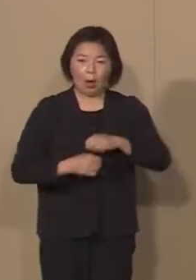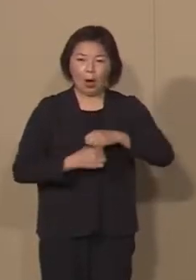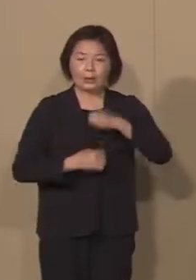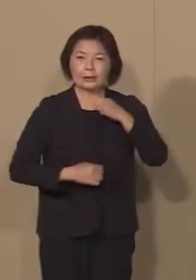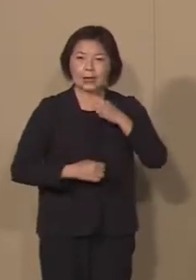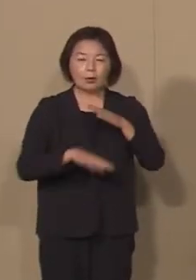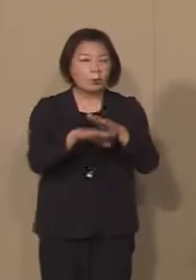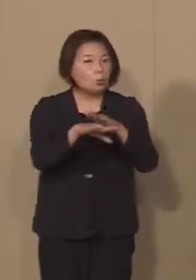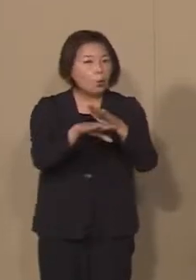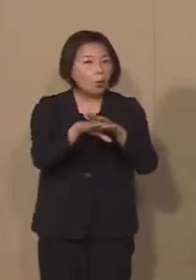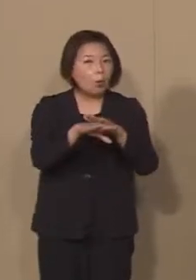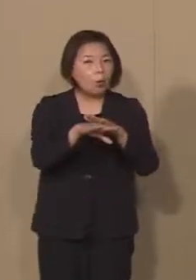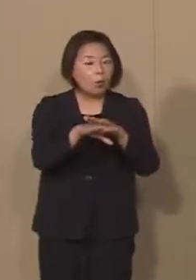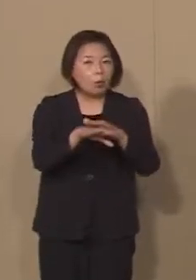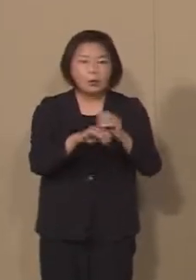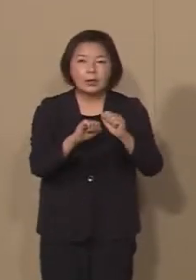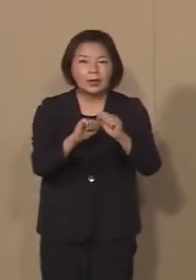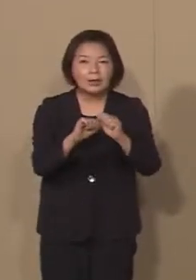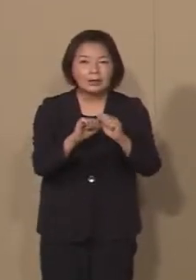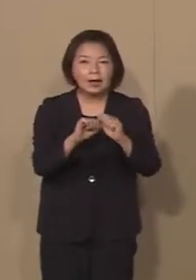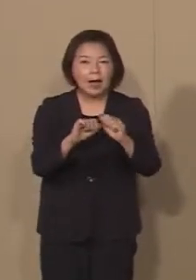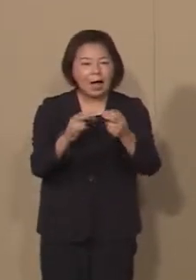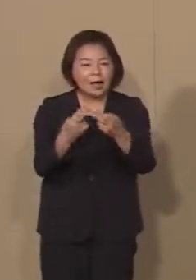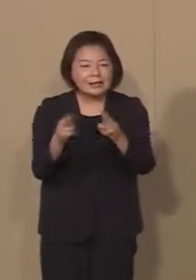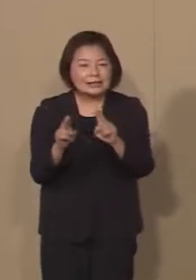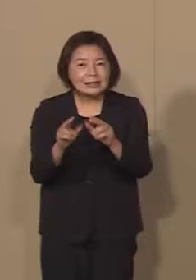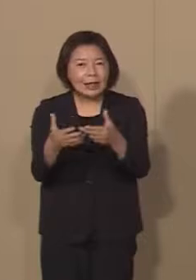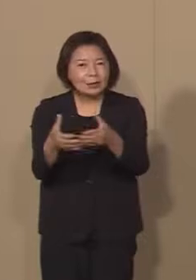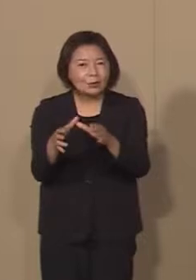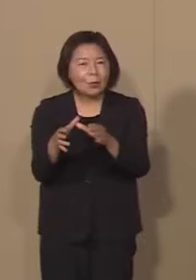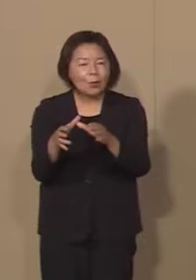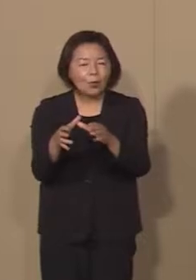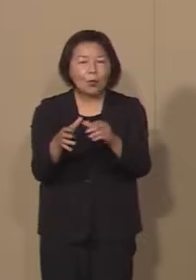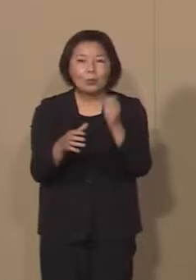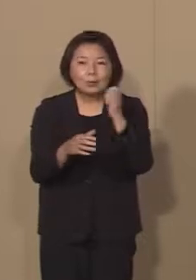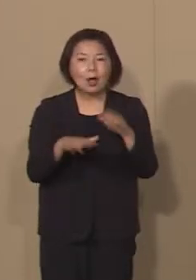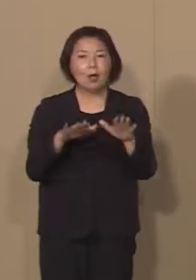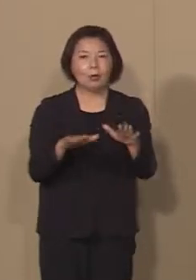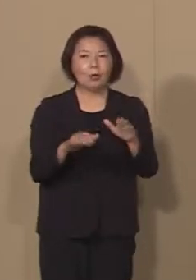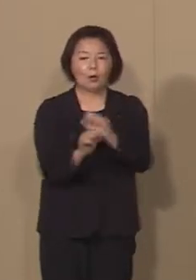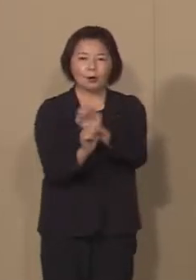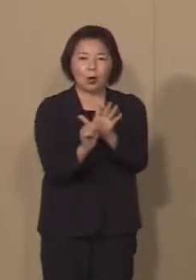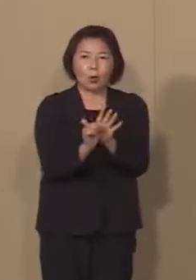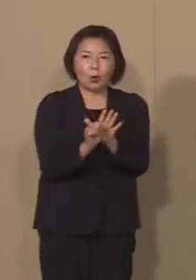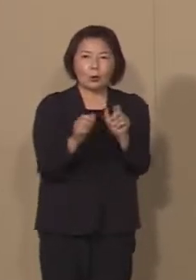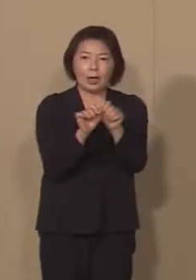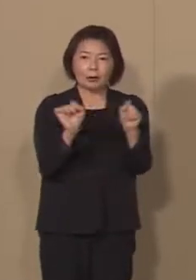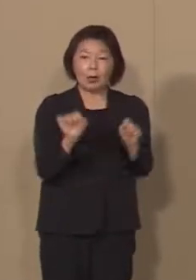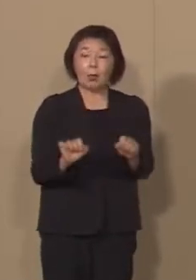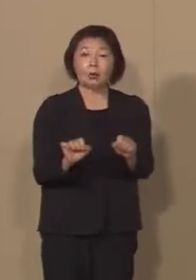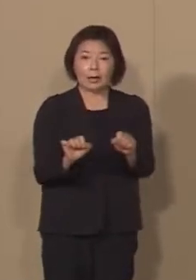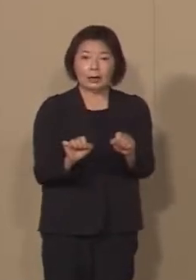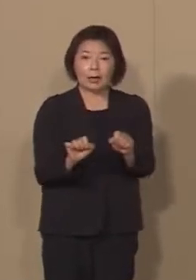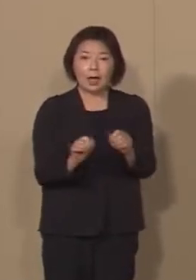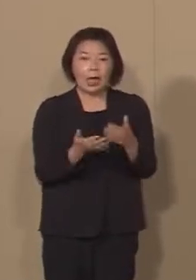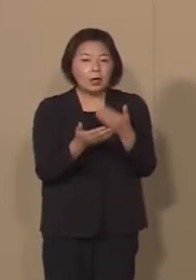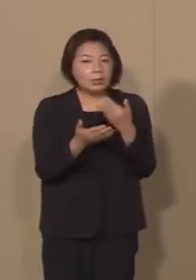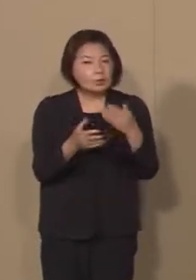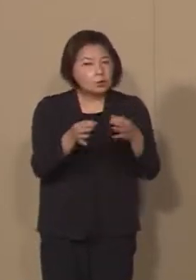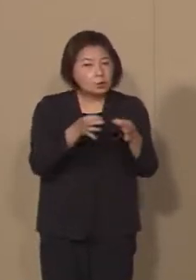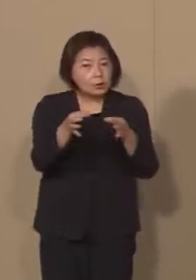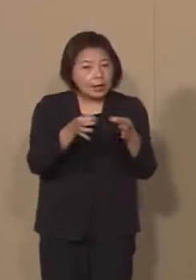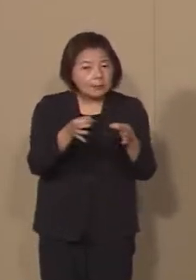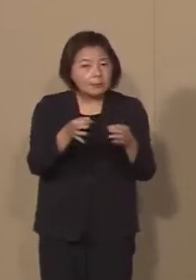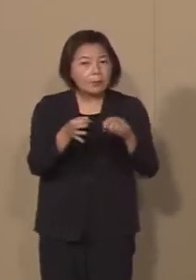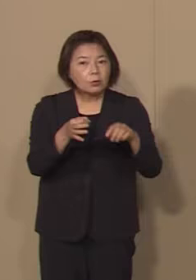小さい勢力ってのは勝てないわけですよそうですね例えば今回信頼度行う入りし問題に関してもその飲食店とかねその周りの